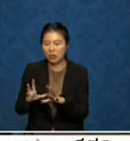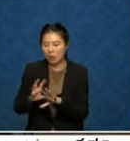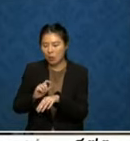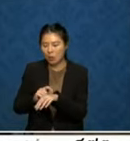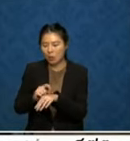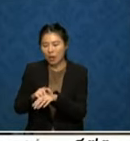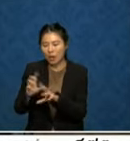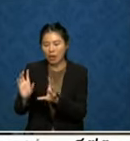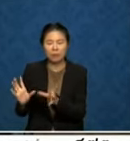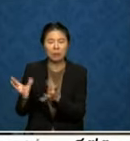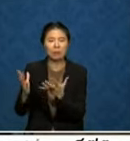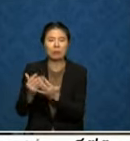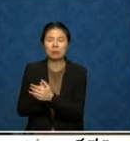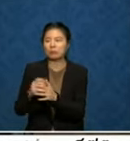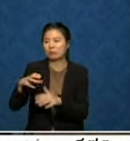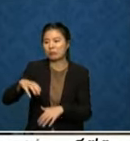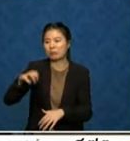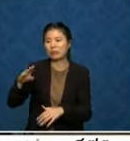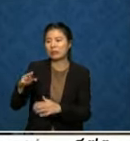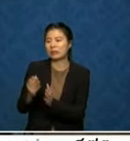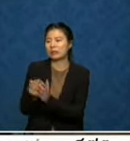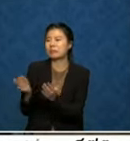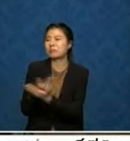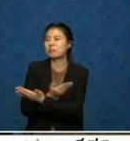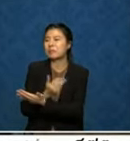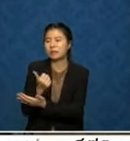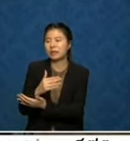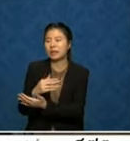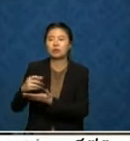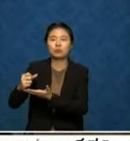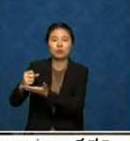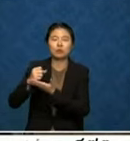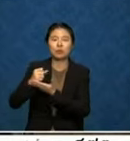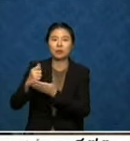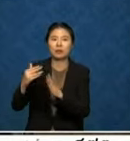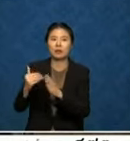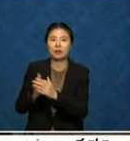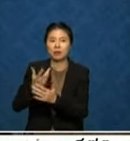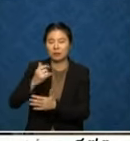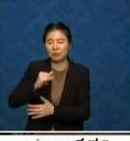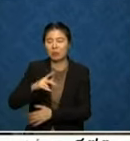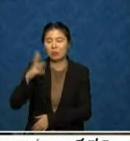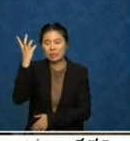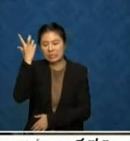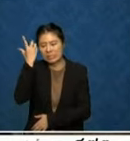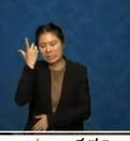ไม่ได้ชดเชยหรือเยียวยาใดๆค่ะบางคนโชคร้ายกว่านั้นค่ะเครียด